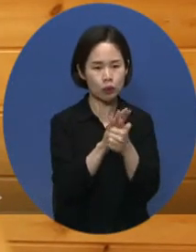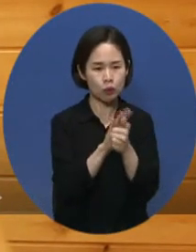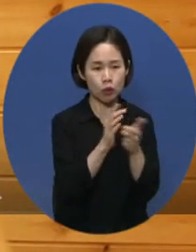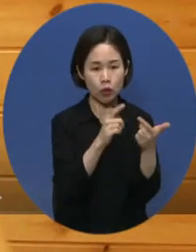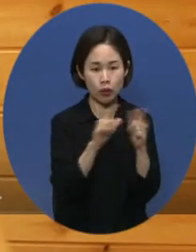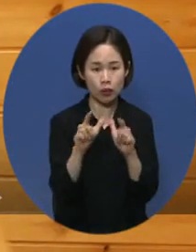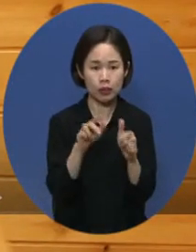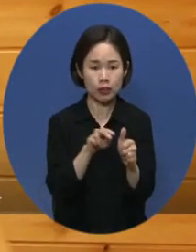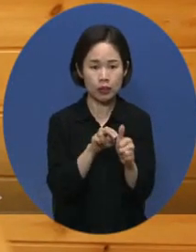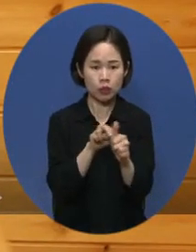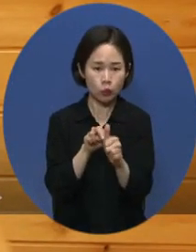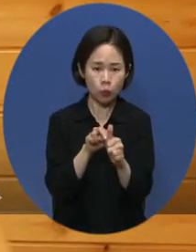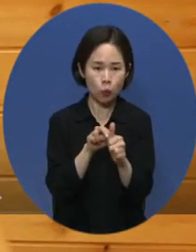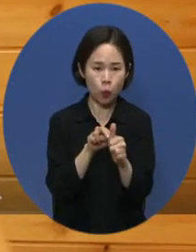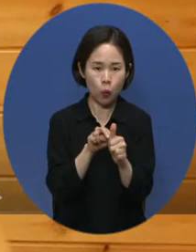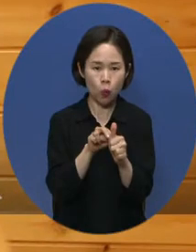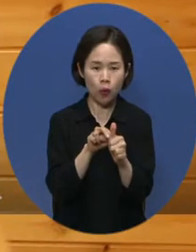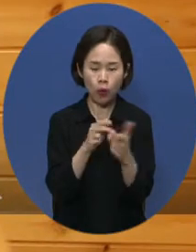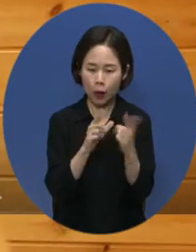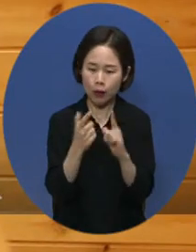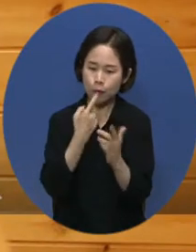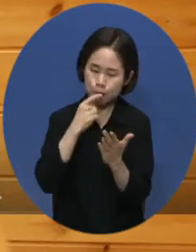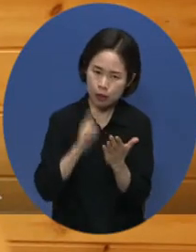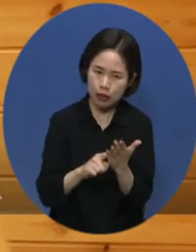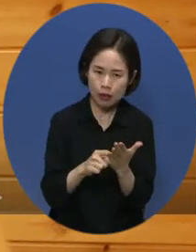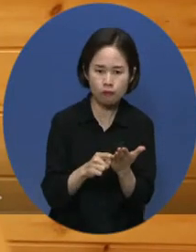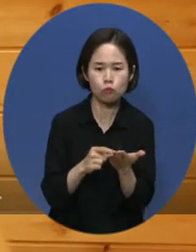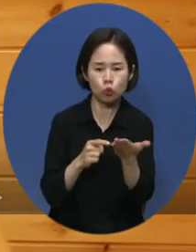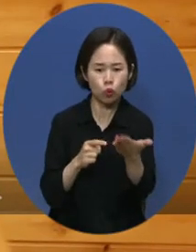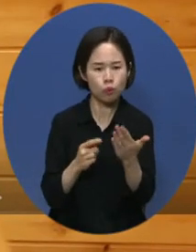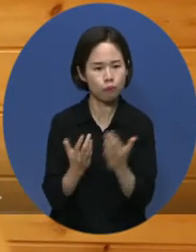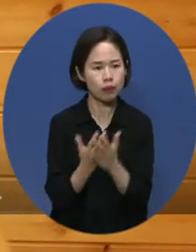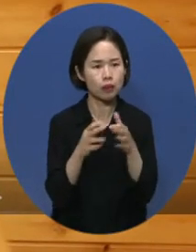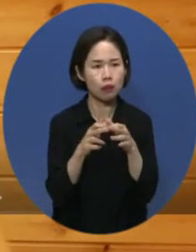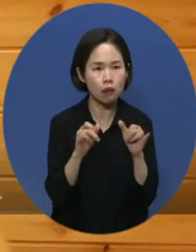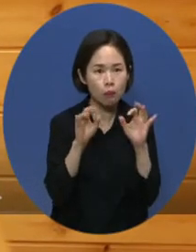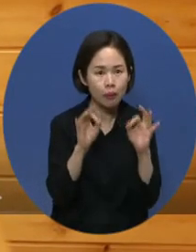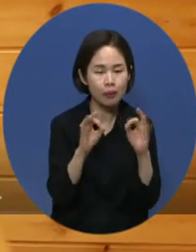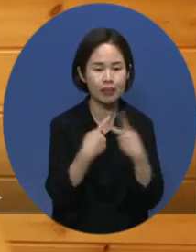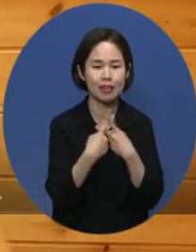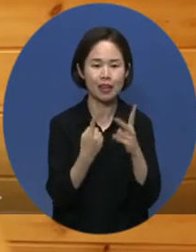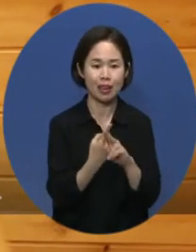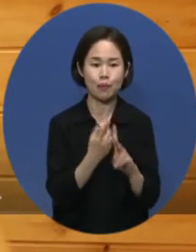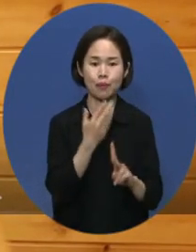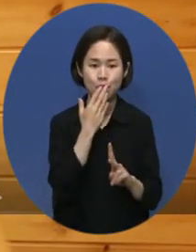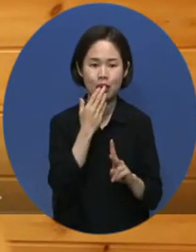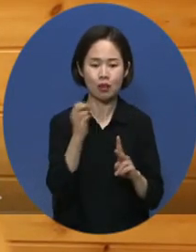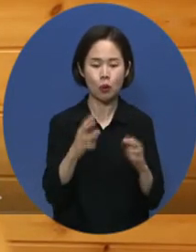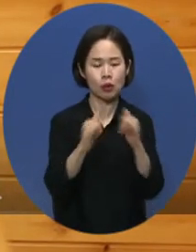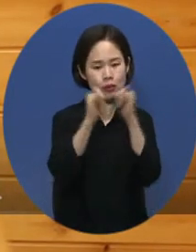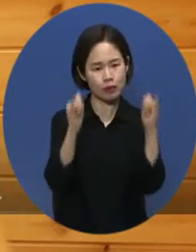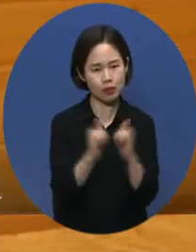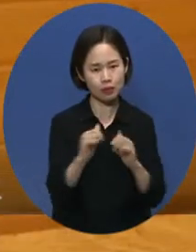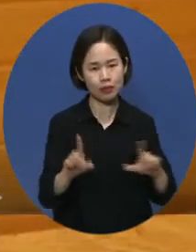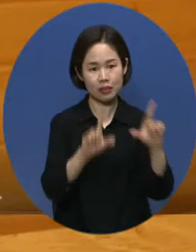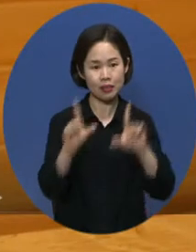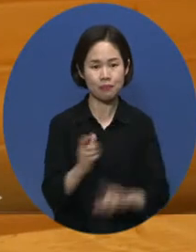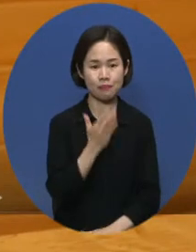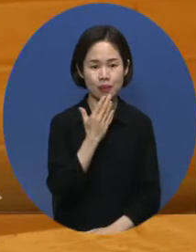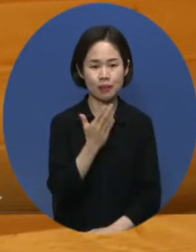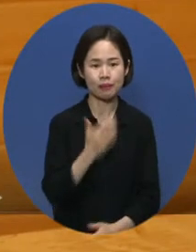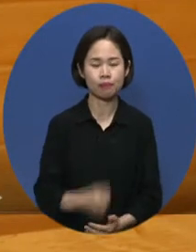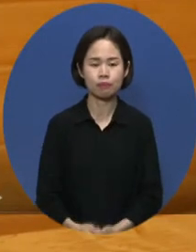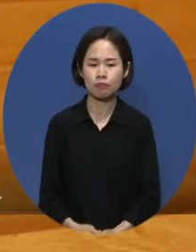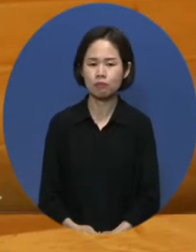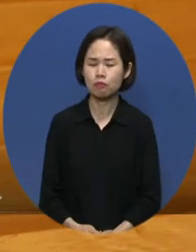방식으로 지원을 해야만 이분들에게 생활할 수 있는 기본적인 충분히 사회생활할 수 있는 근거가 되기 때문입니다.